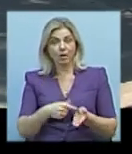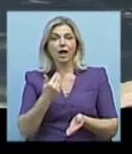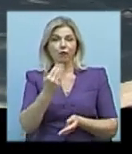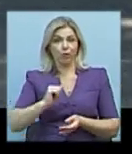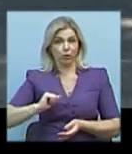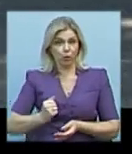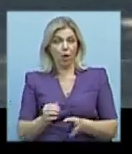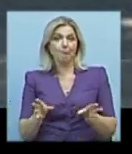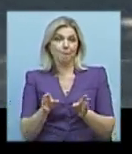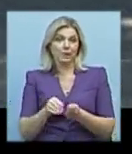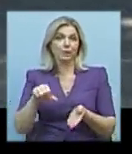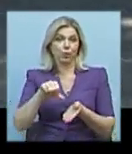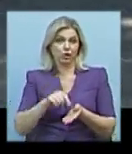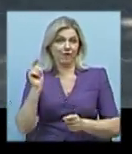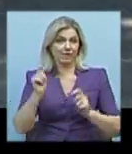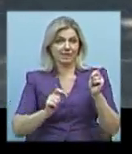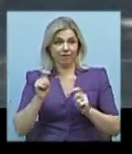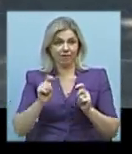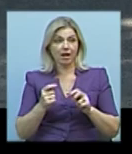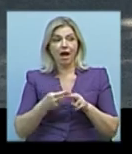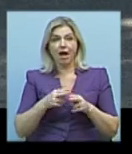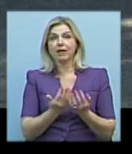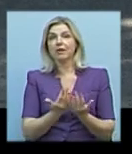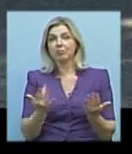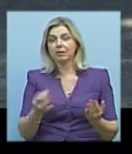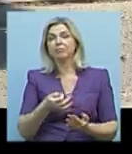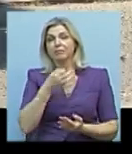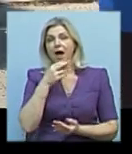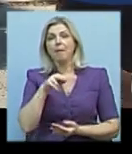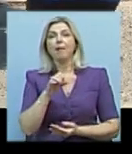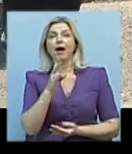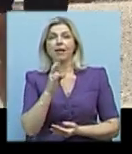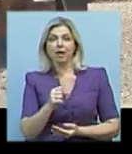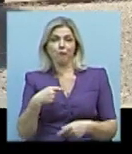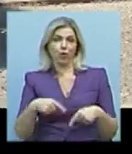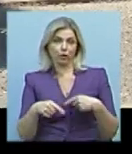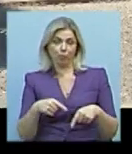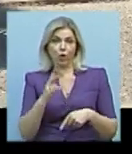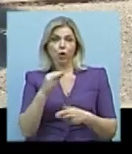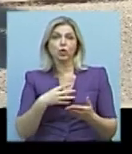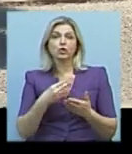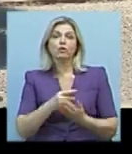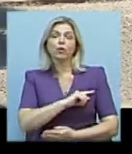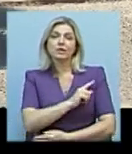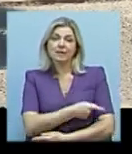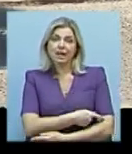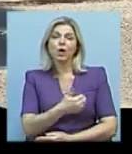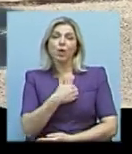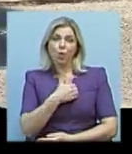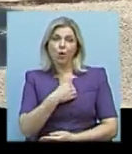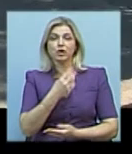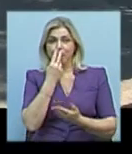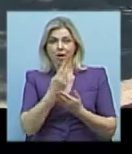фестивалі. Серед розмаїття локацій Данилові найбільше імпонує панафутбол, але свої сили футболіст планує випробувати у всіх видах